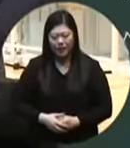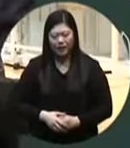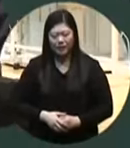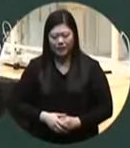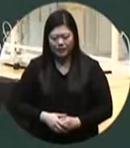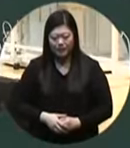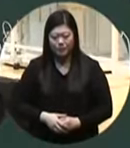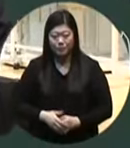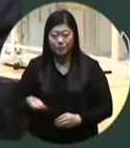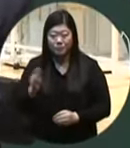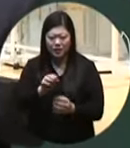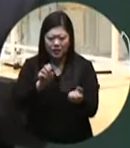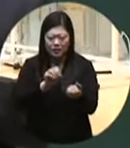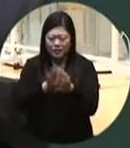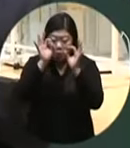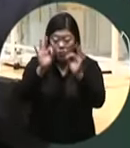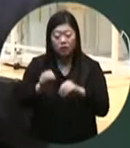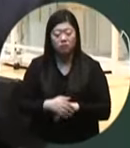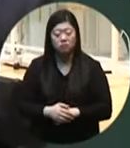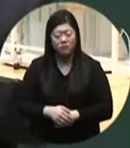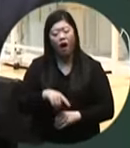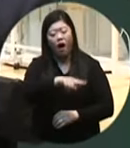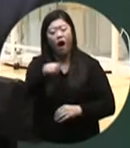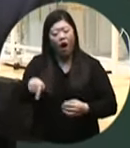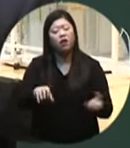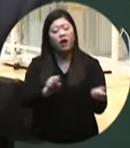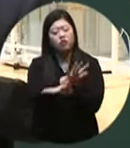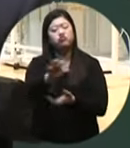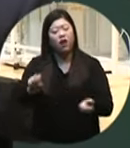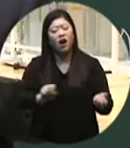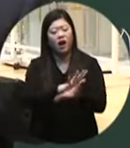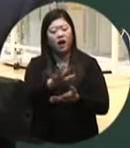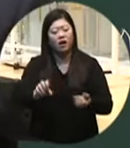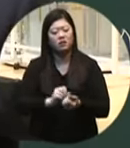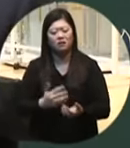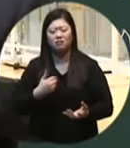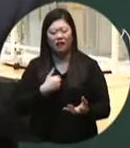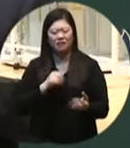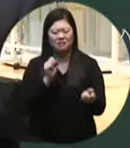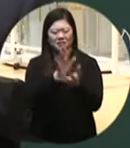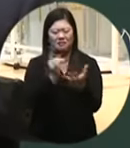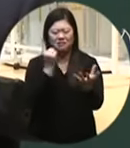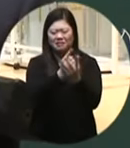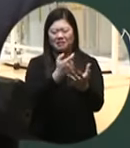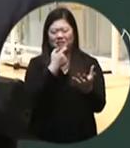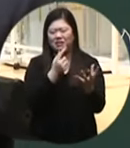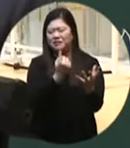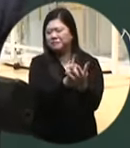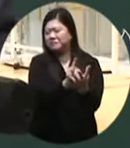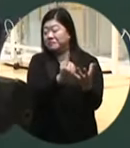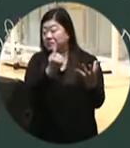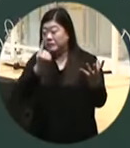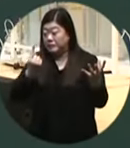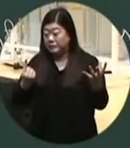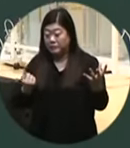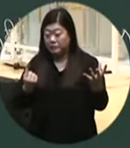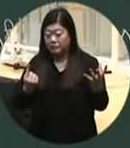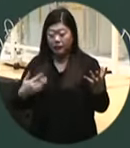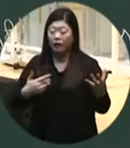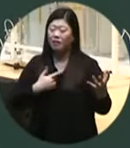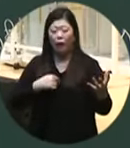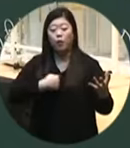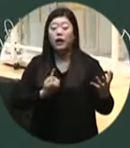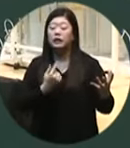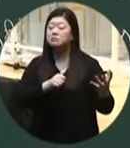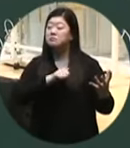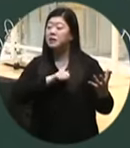이 사람들이 싸우는 사람들이구나. And I realized these people 나는 싸워야 되겠다. And I thought I shouldn't fight like that. 나는 참아야 되겠다. I should be